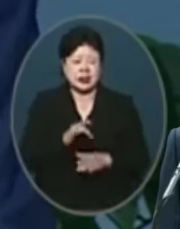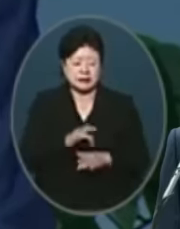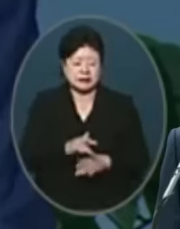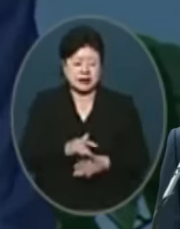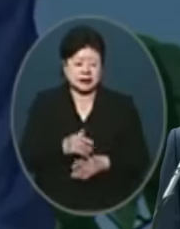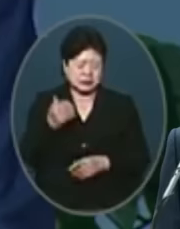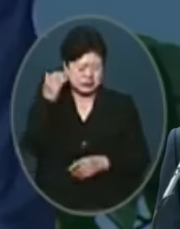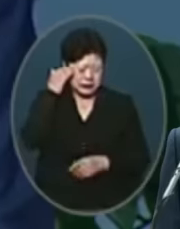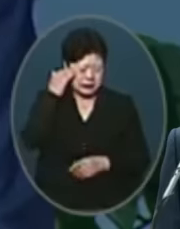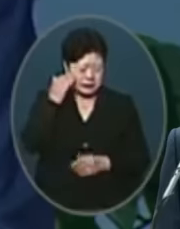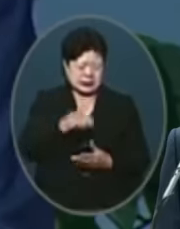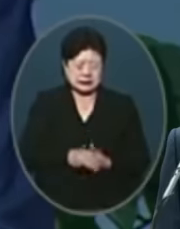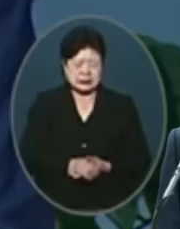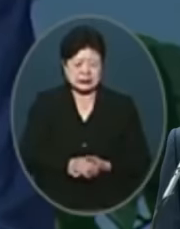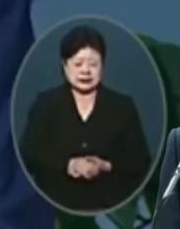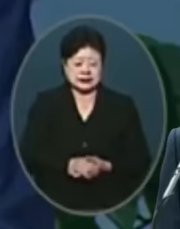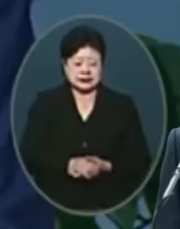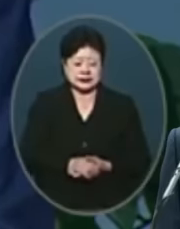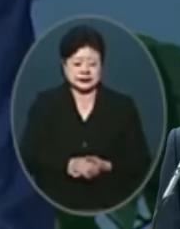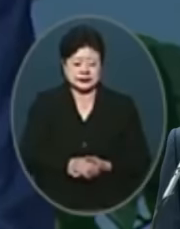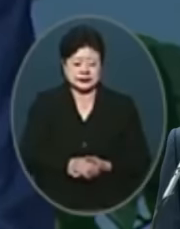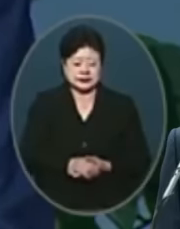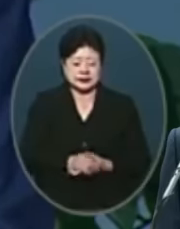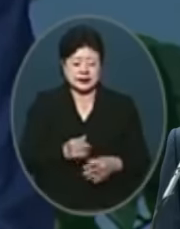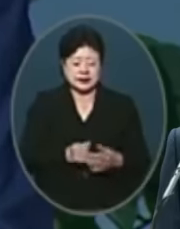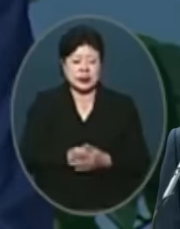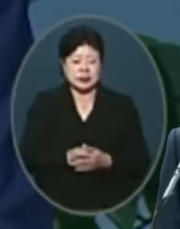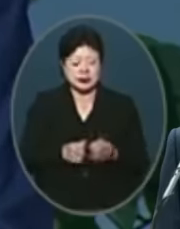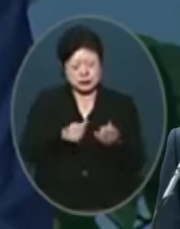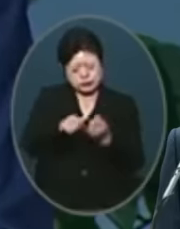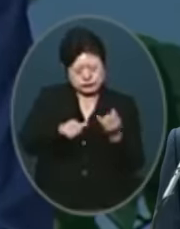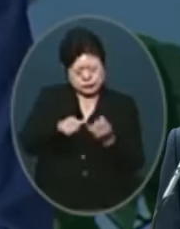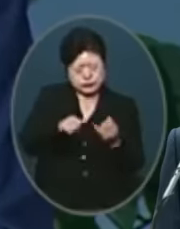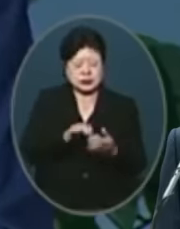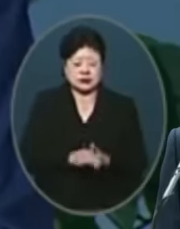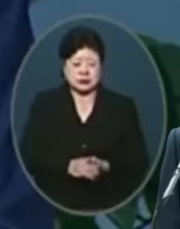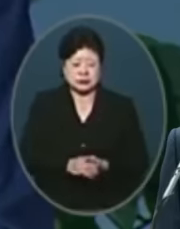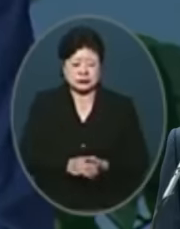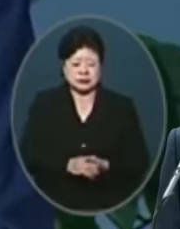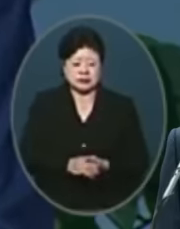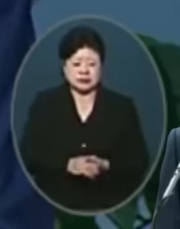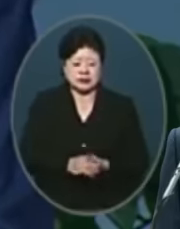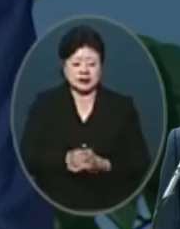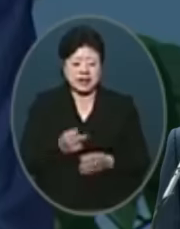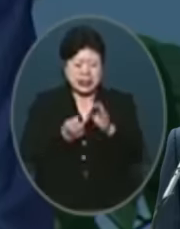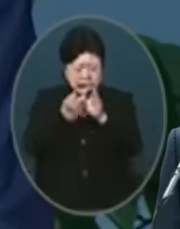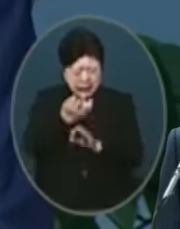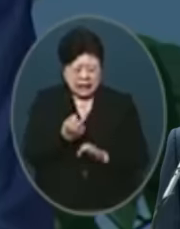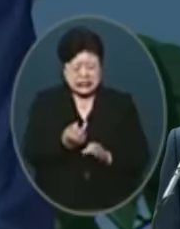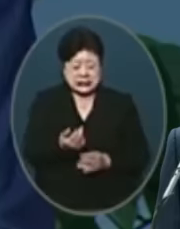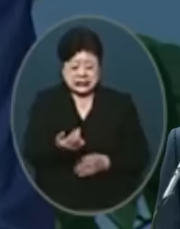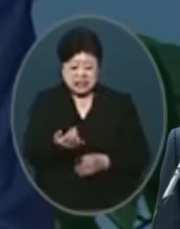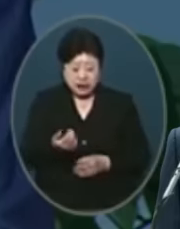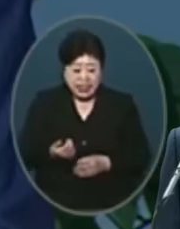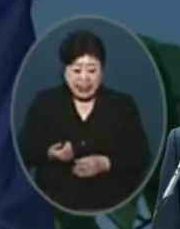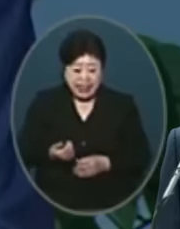마귀가 들어온다는 것입니다. 그래서 부부간에 싸우고도 해가 지기 전에